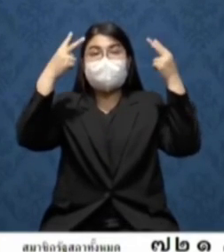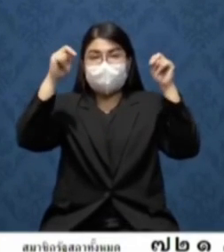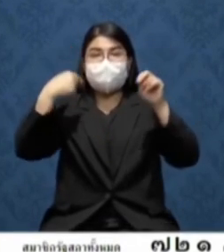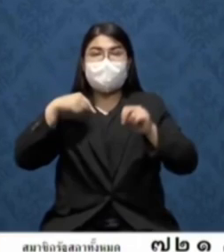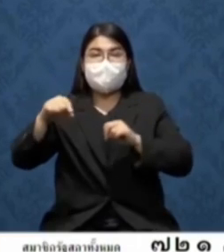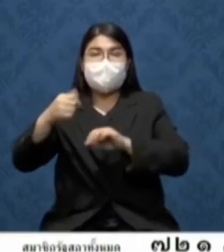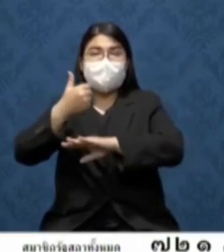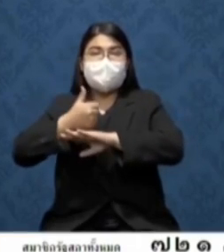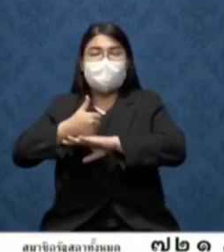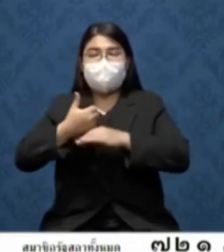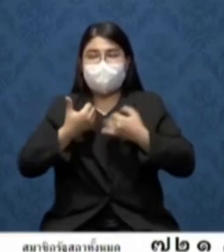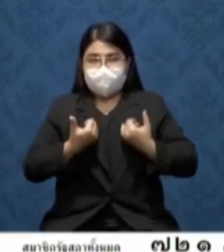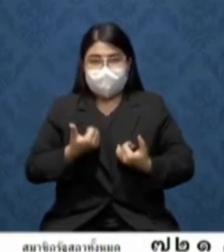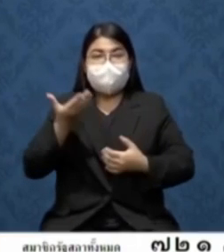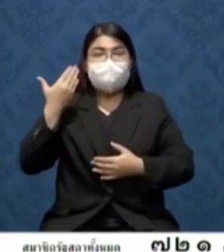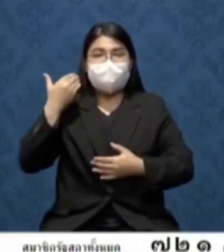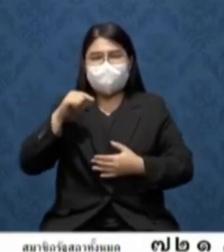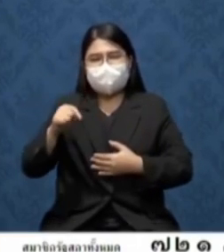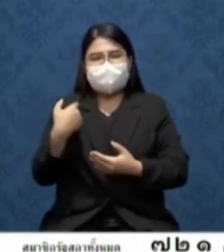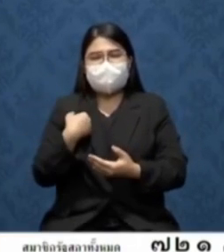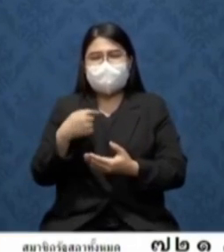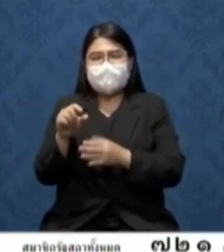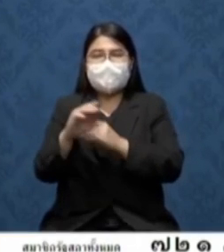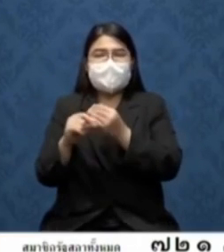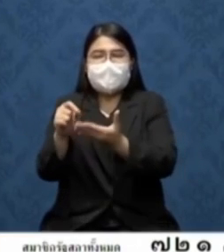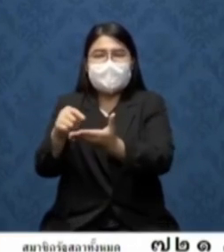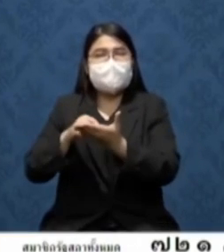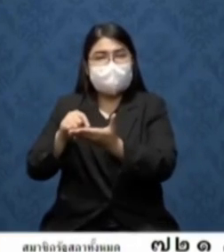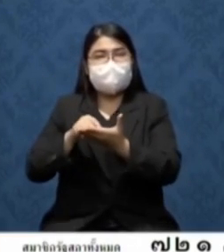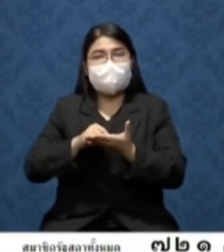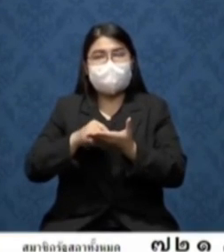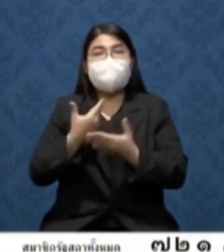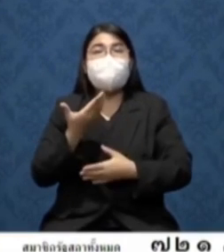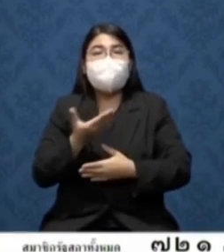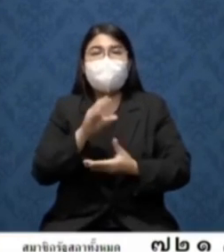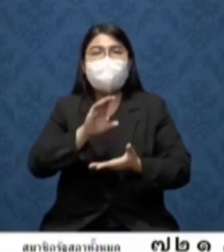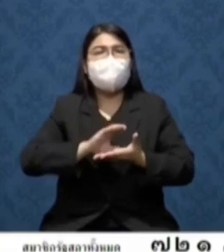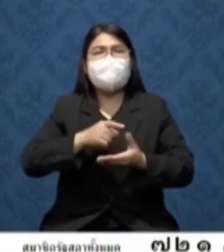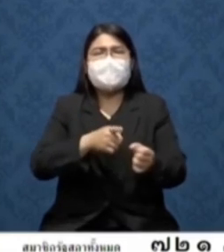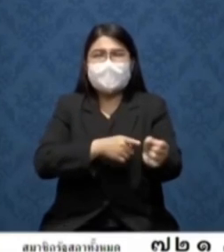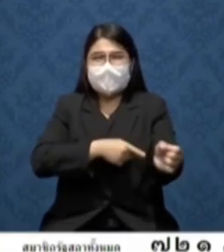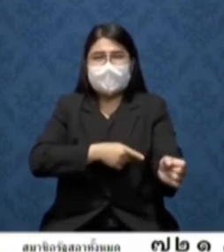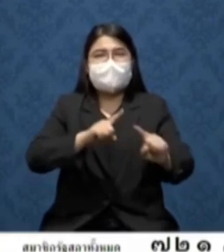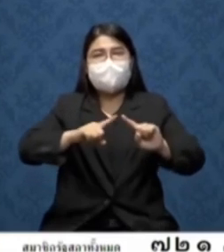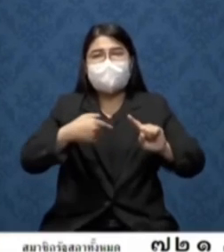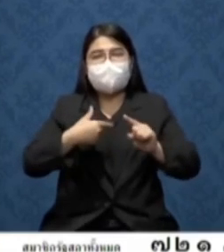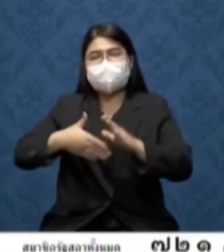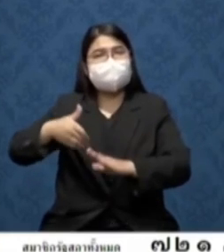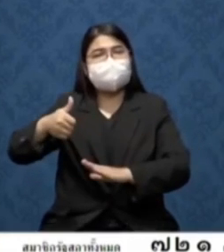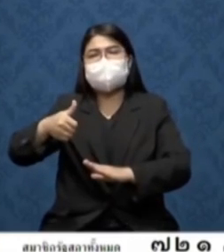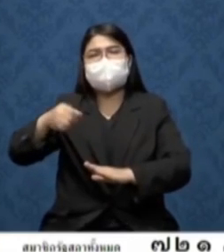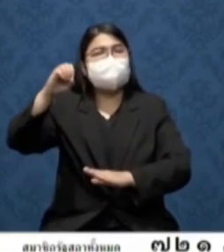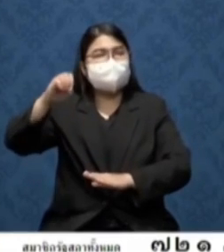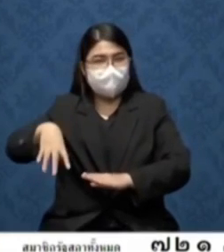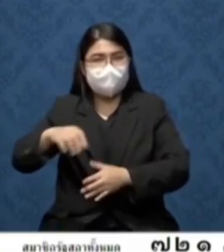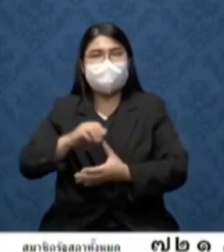ของบส่วนกลางมาหลายปีติดต่อกันเป็นเวลา10ปีแล้วครับก็ไม่ได้รับการอนุมัติจากกรณีด